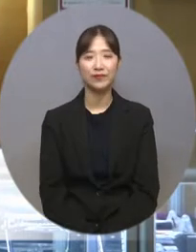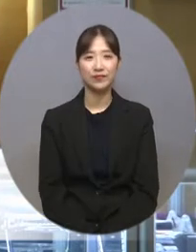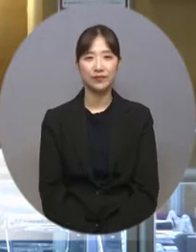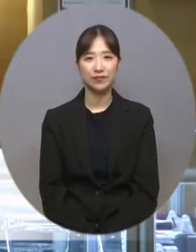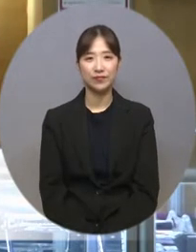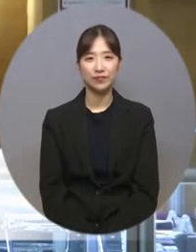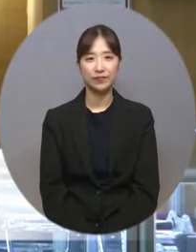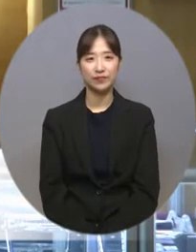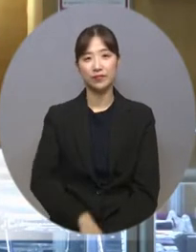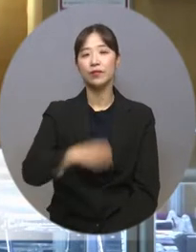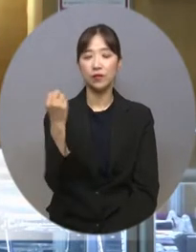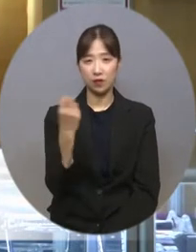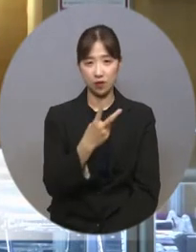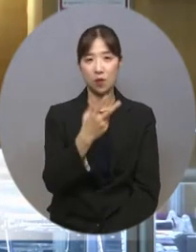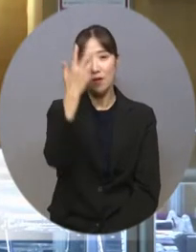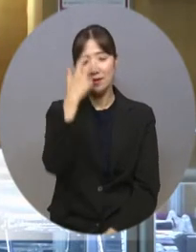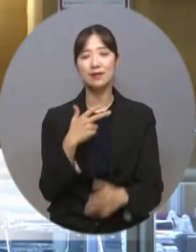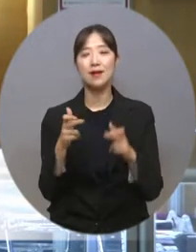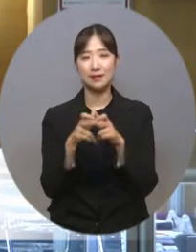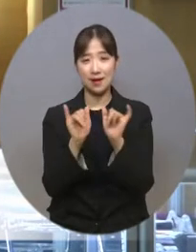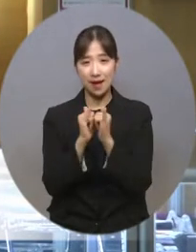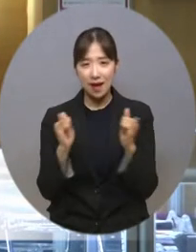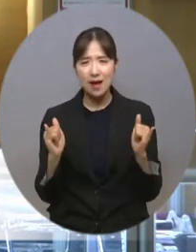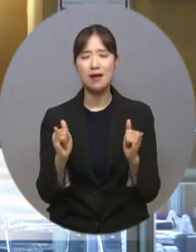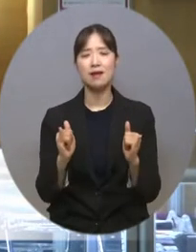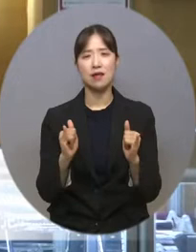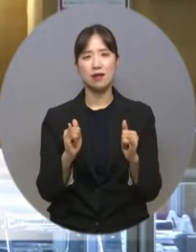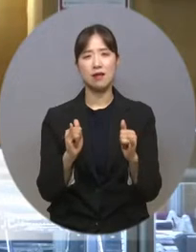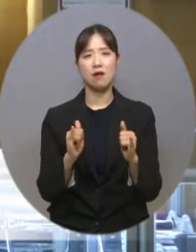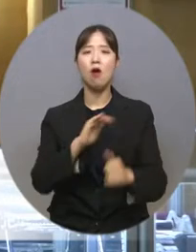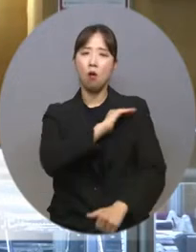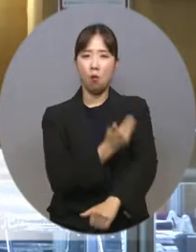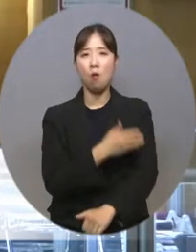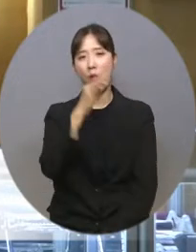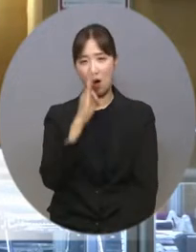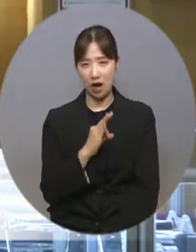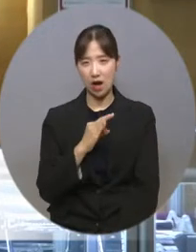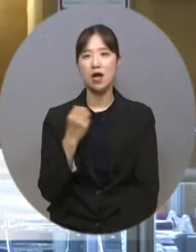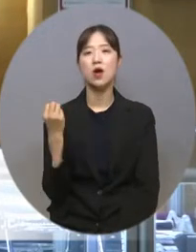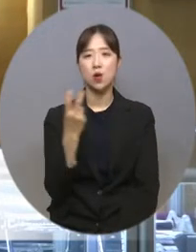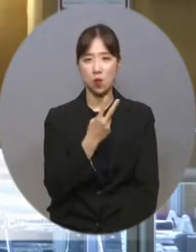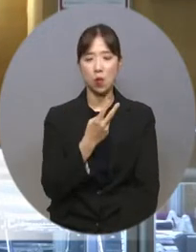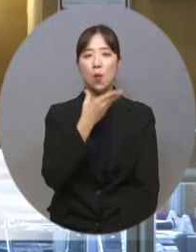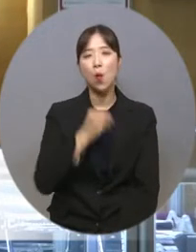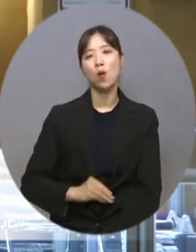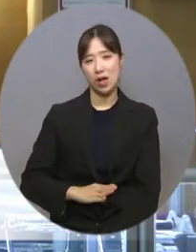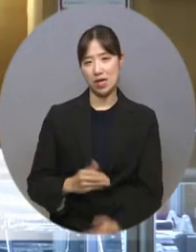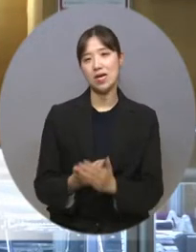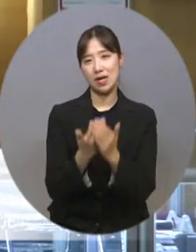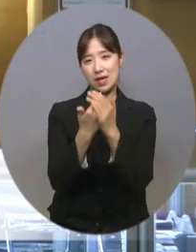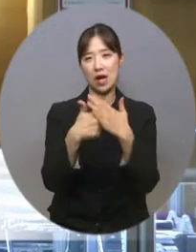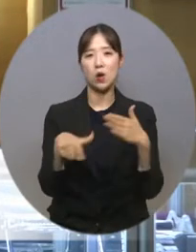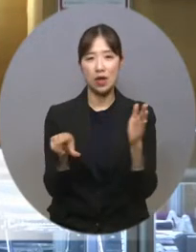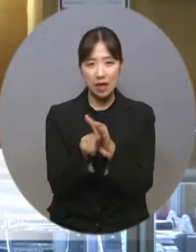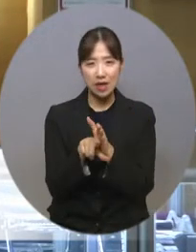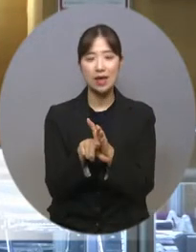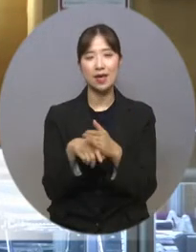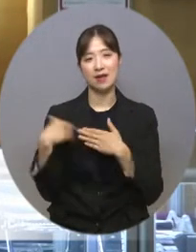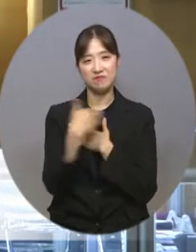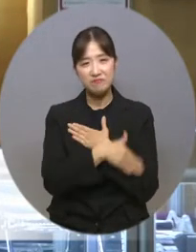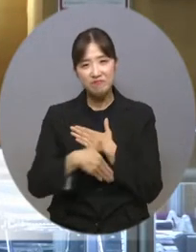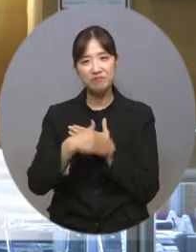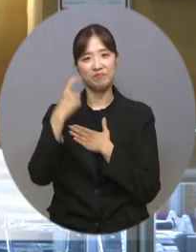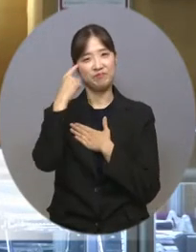원합니다. 또한 우리 시각장애인 분들의 권익 옹호와 복지 향상을 위하여